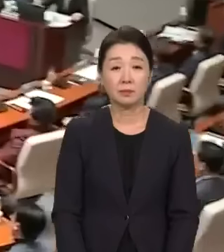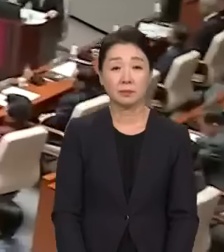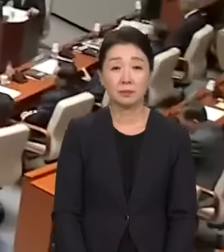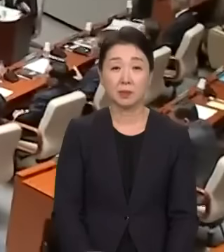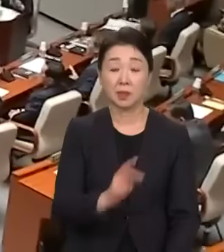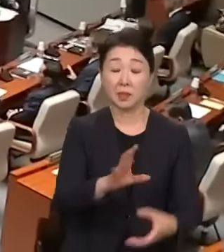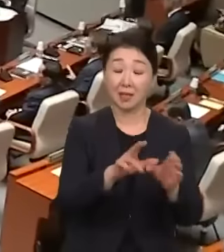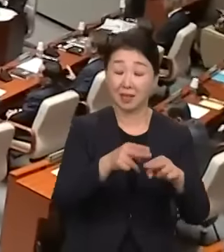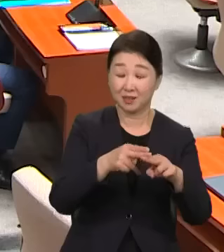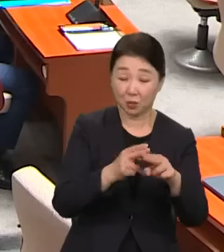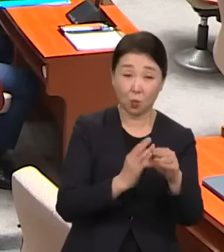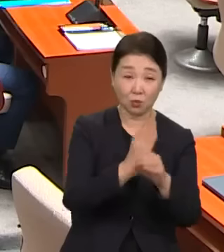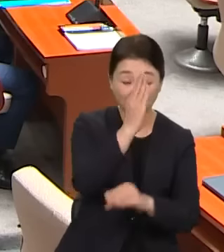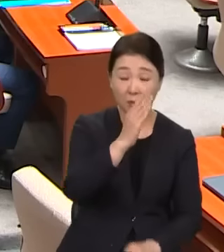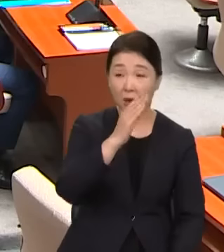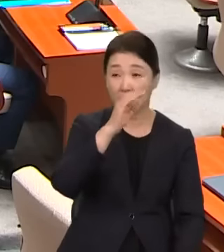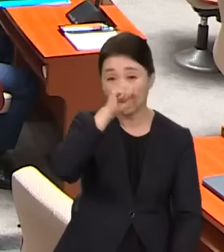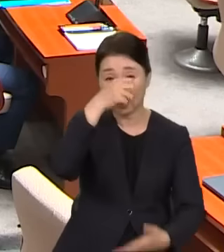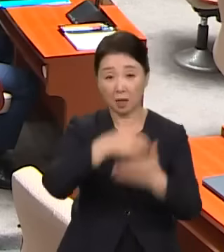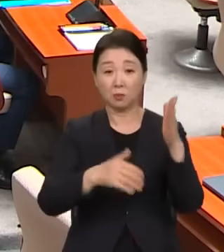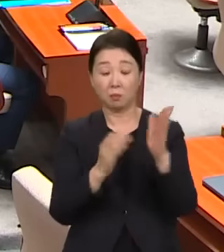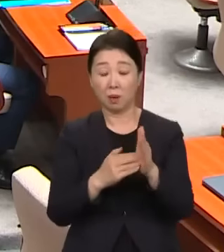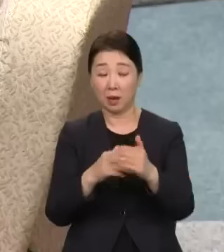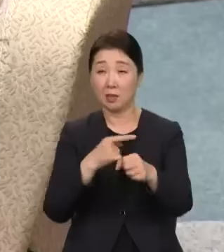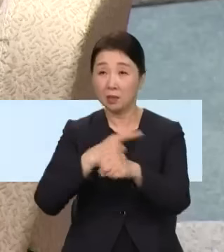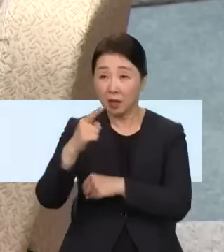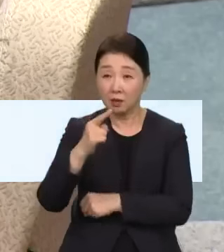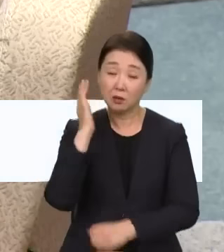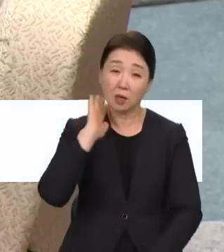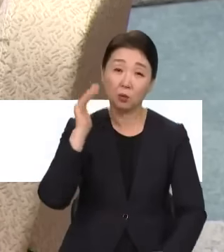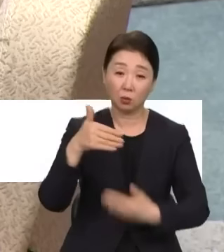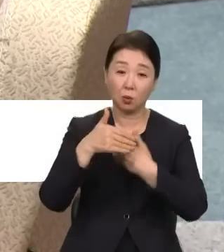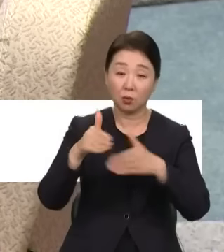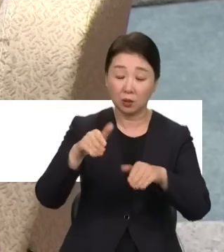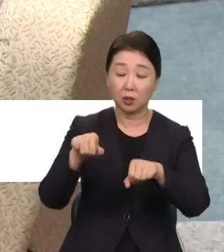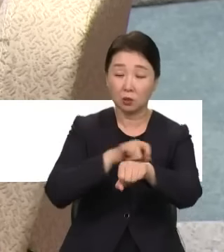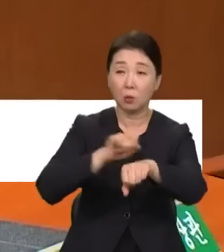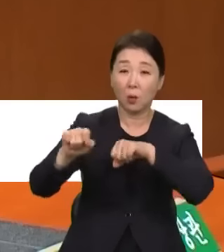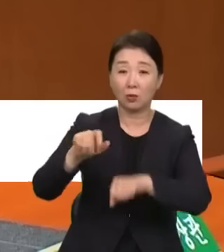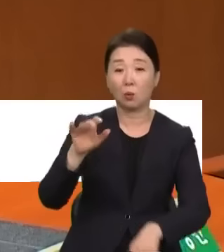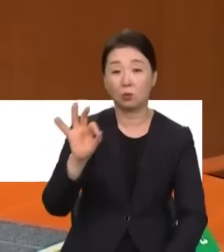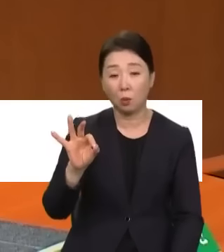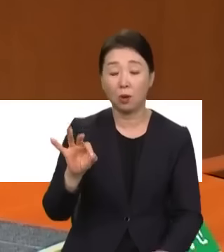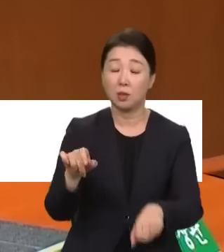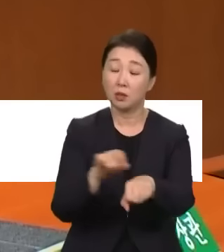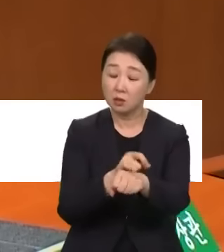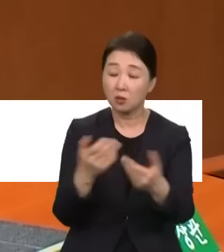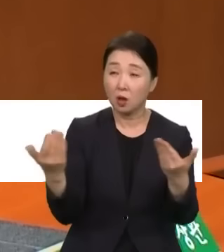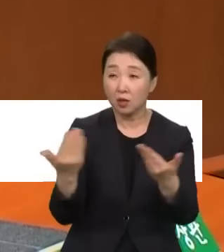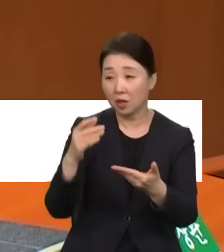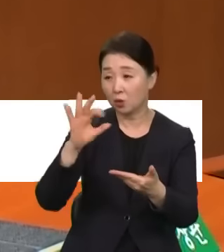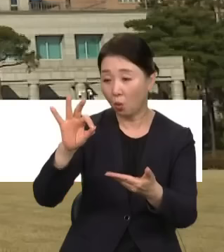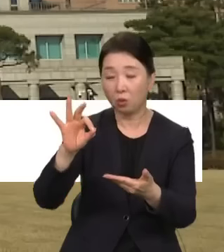야당이 단독 처리한 감행 예산을 보면 내년도 대통령실에 배정될 특수활동비와 특정 업무 경비가